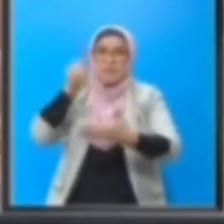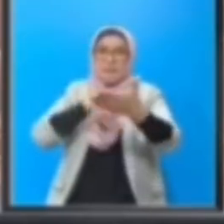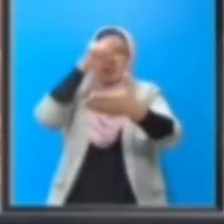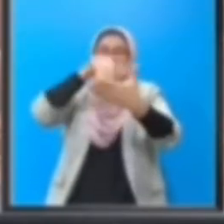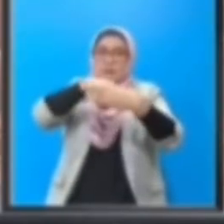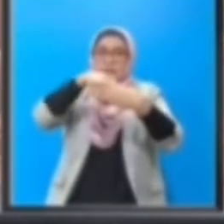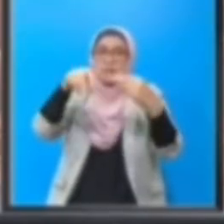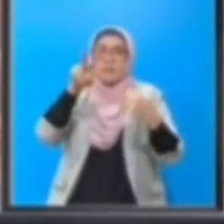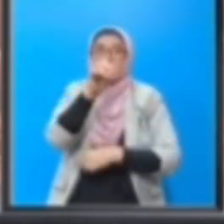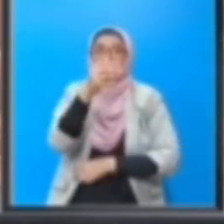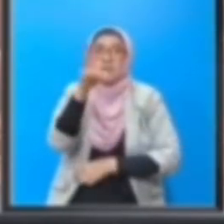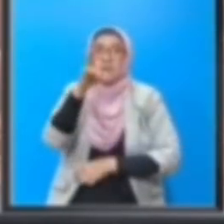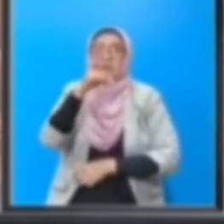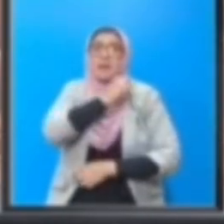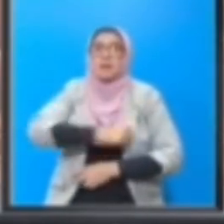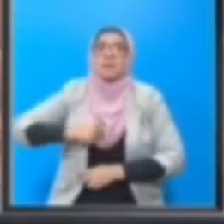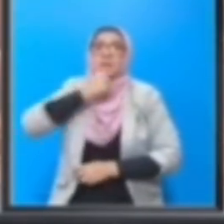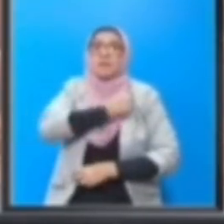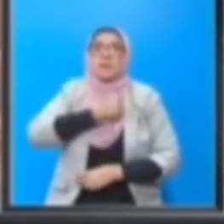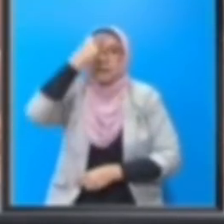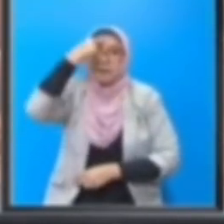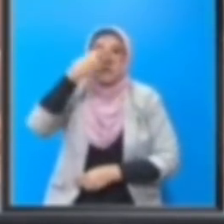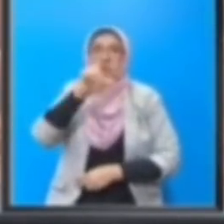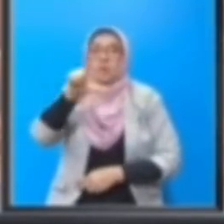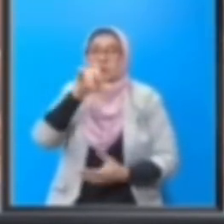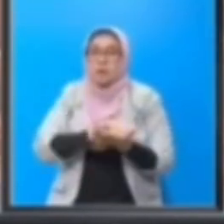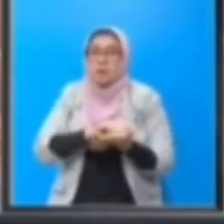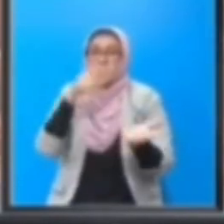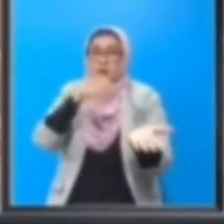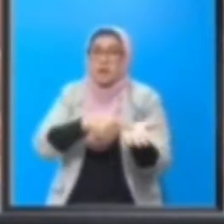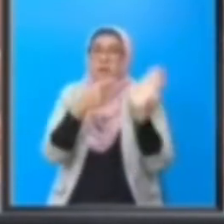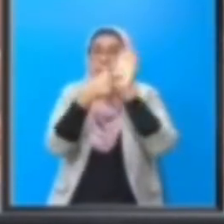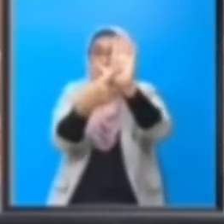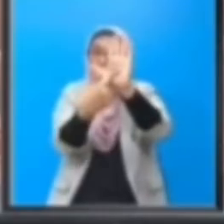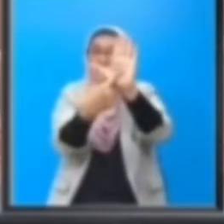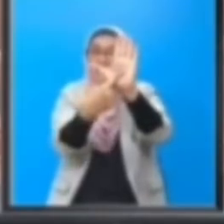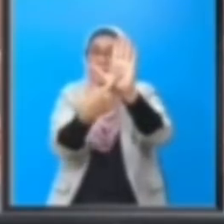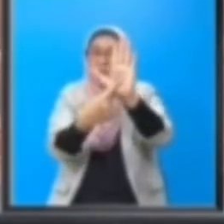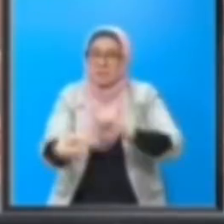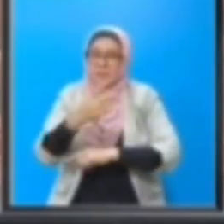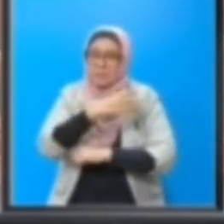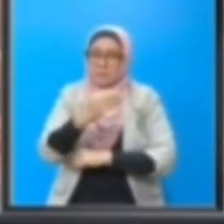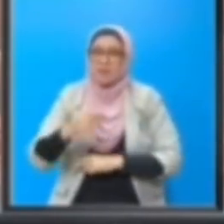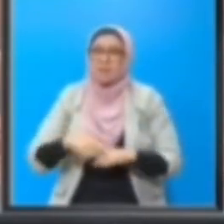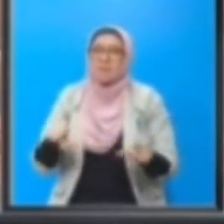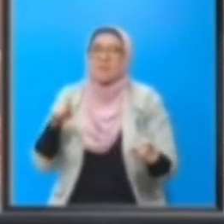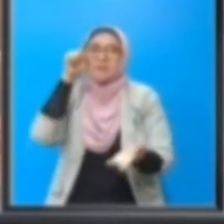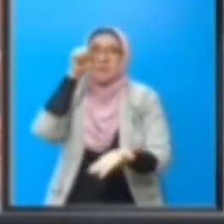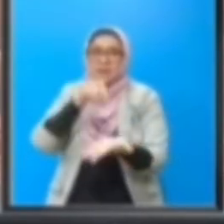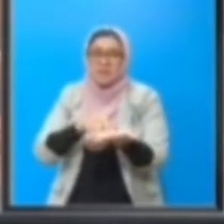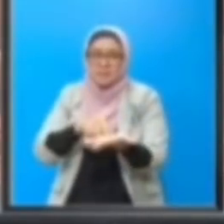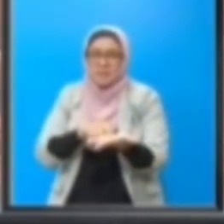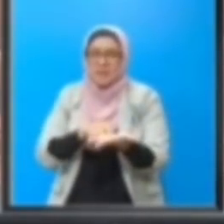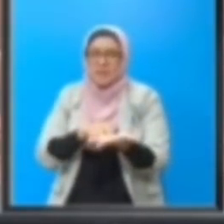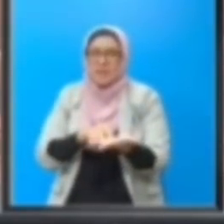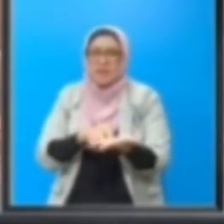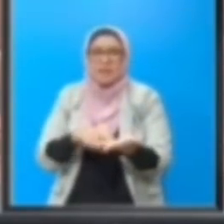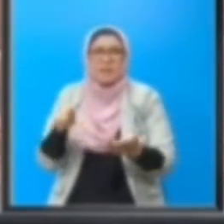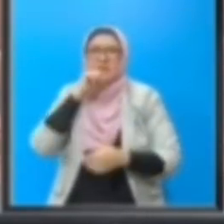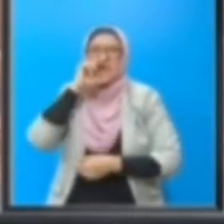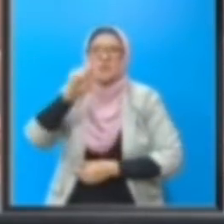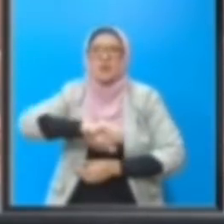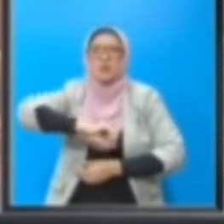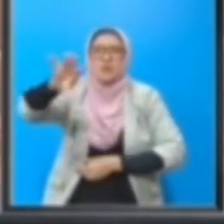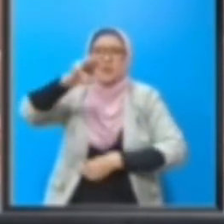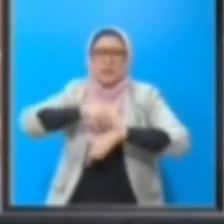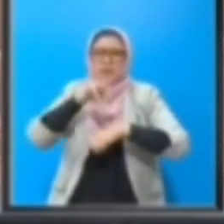20/11/2017 dan telah memohon maaf mengenai perkara tersebut. Ini rekod fakta. Saya menyesalkan. Saya berdua dengan dewan. Kita tak perlu